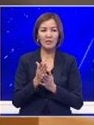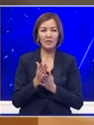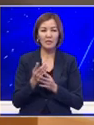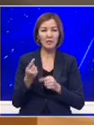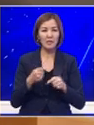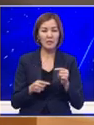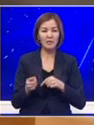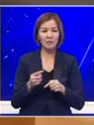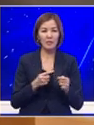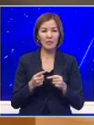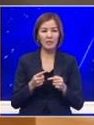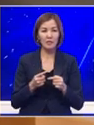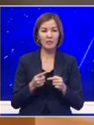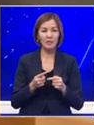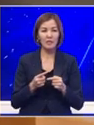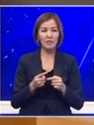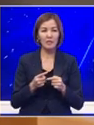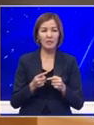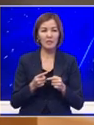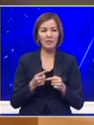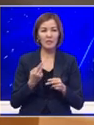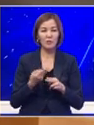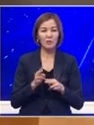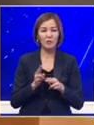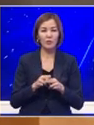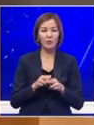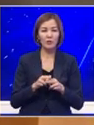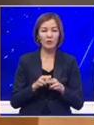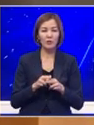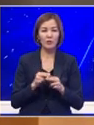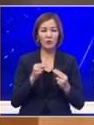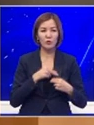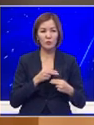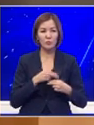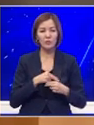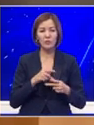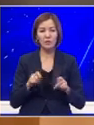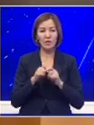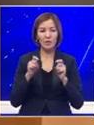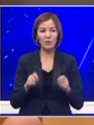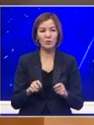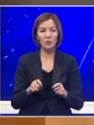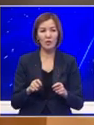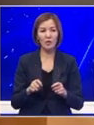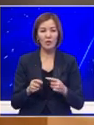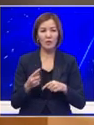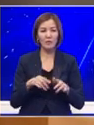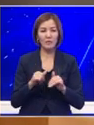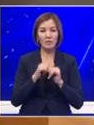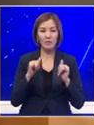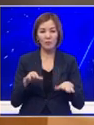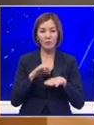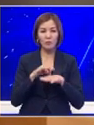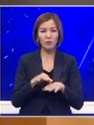кәсіпкерлік жұмыспен, бизнеспен айналысқа келеді. Сол кісілер өздерін бизнесін ашу, және бизнестерін ары қарай